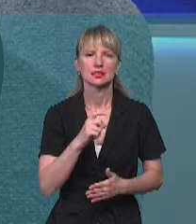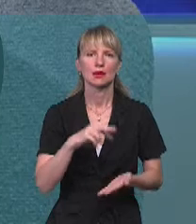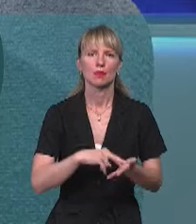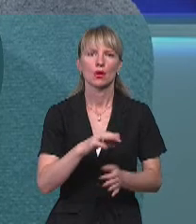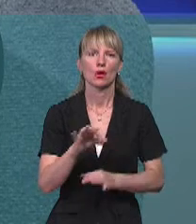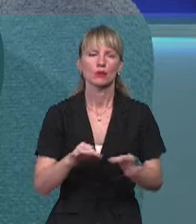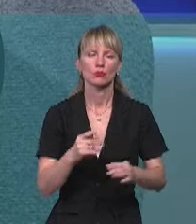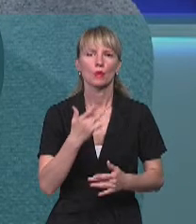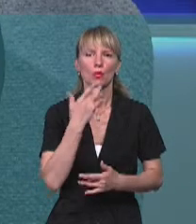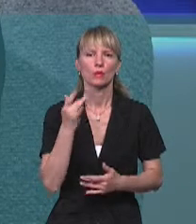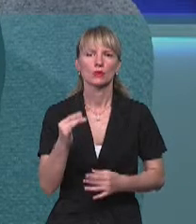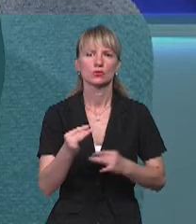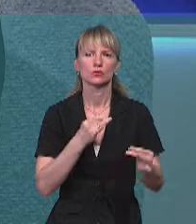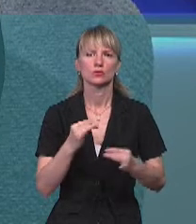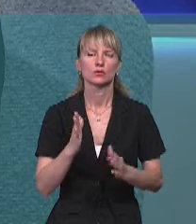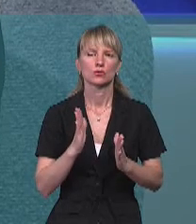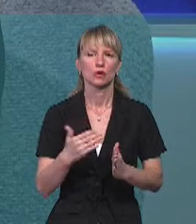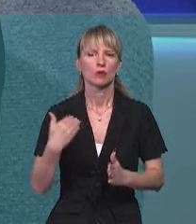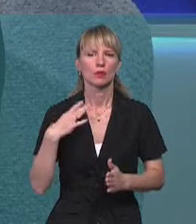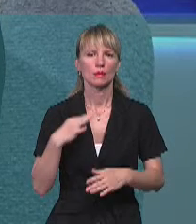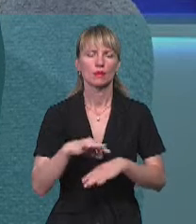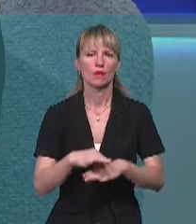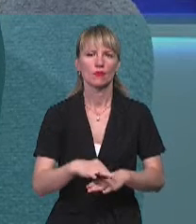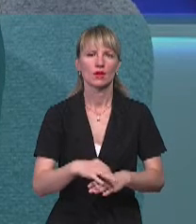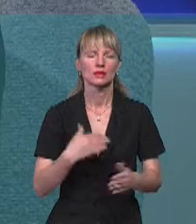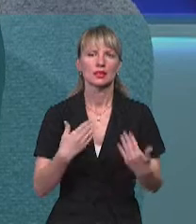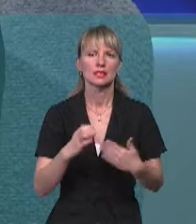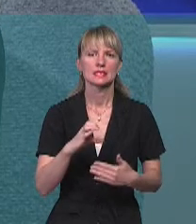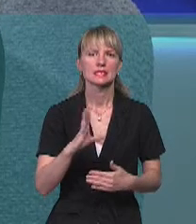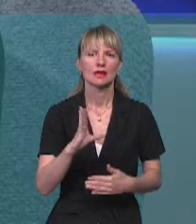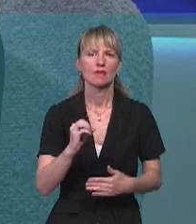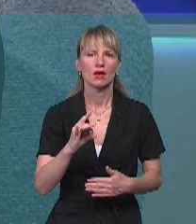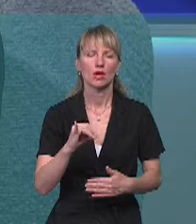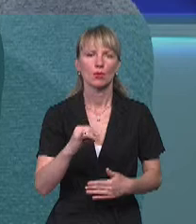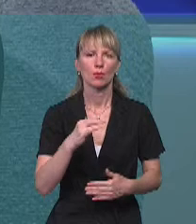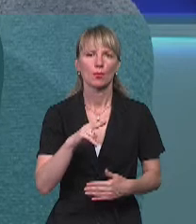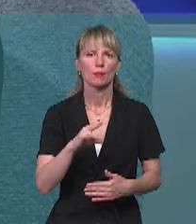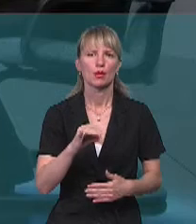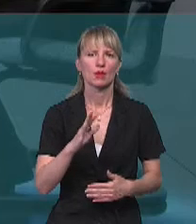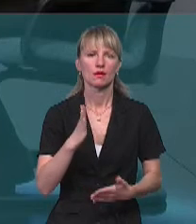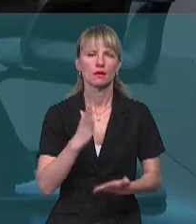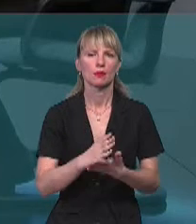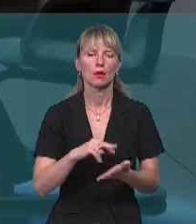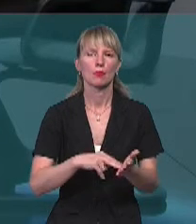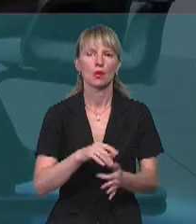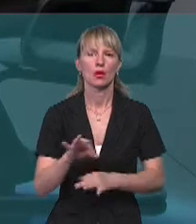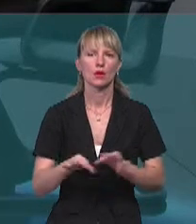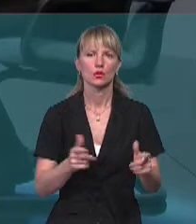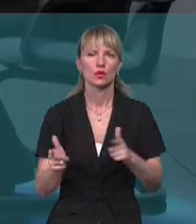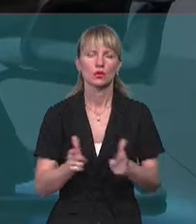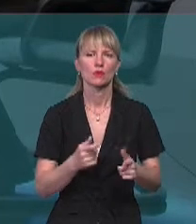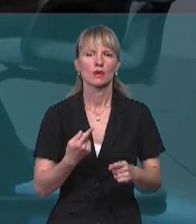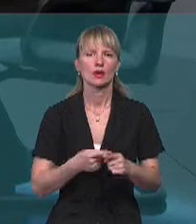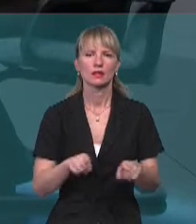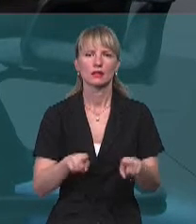Бо публічні консультації тільки-но були проведені стосовно скверу піонерів, так? А вже ми маємо вже готовий проект. Ну, я думаю, це